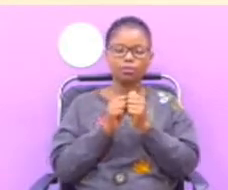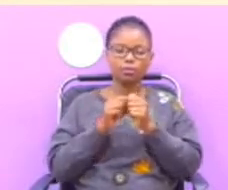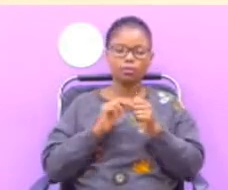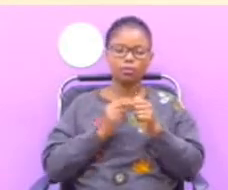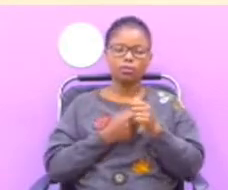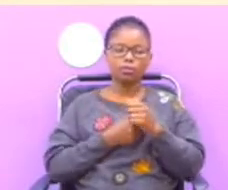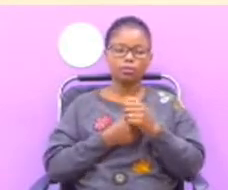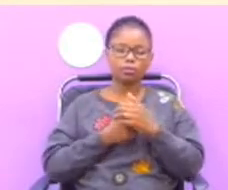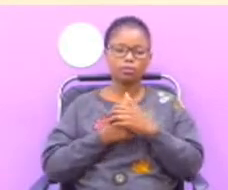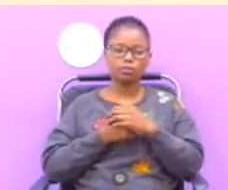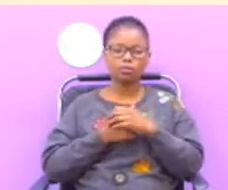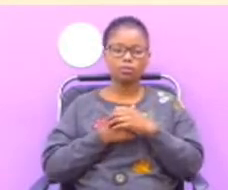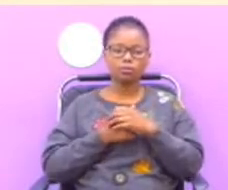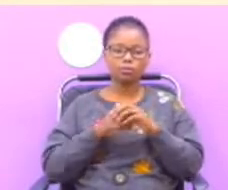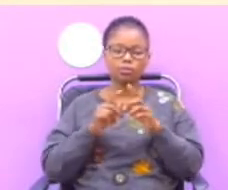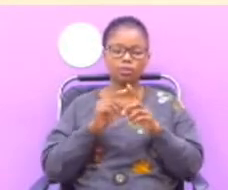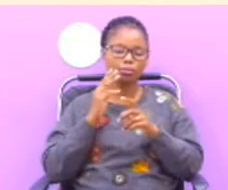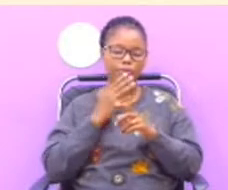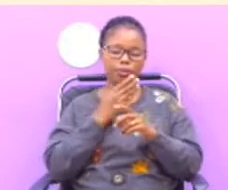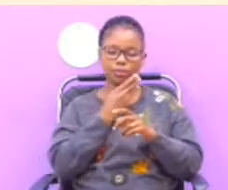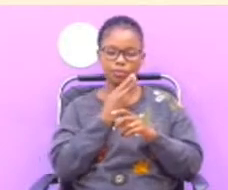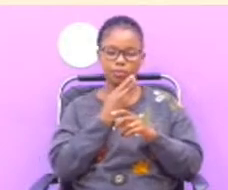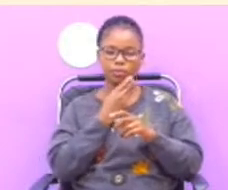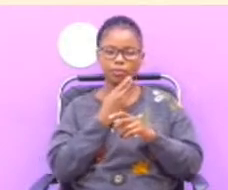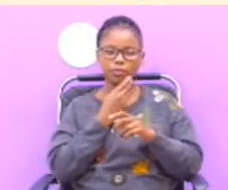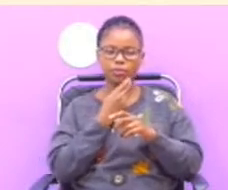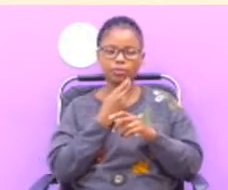ithuĩ. Bwana asifiwe sana.